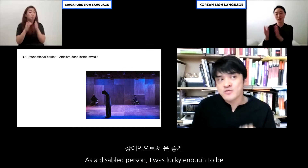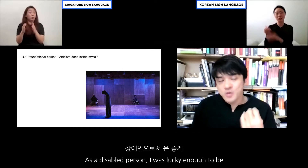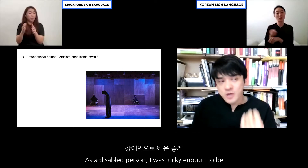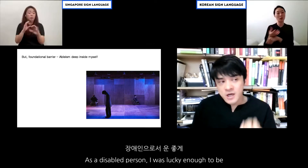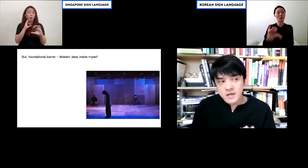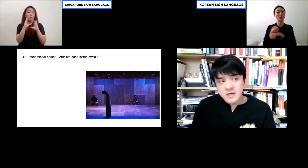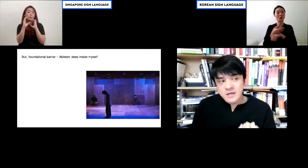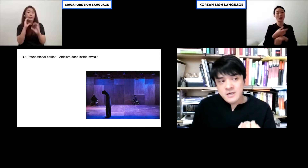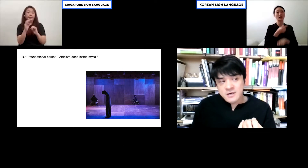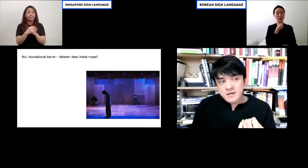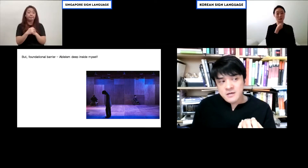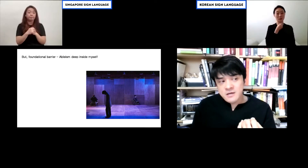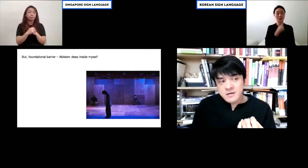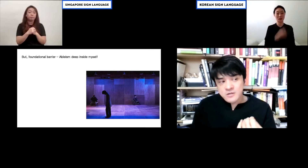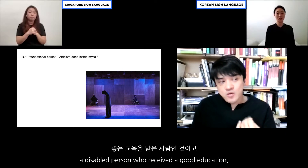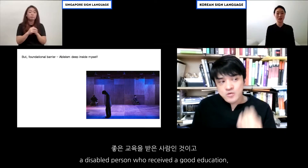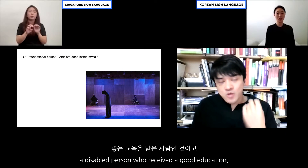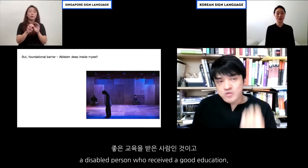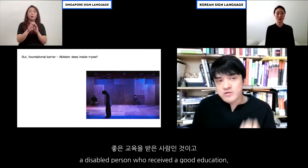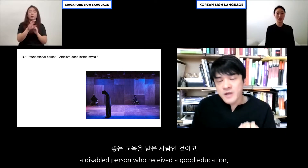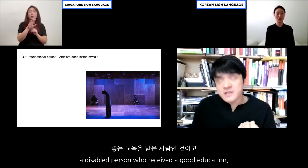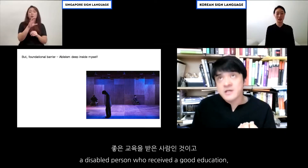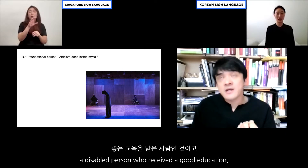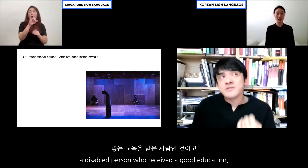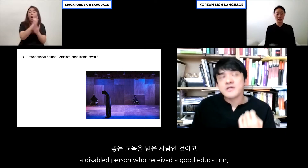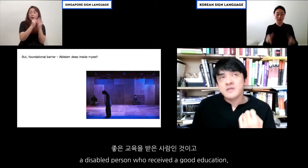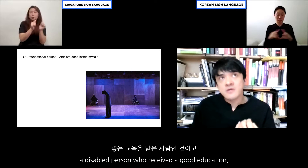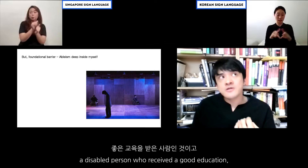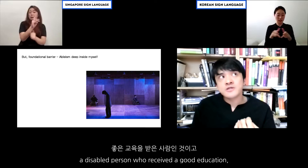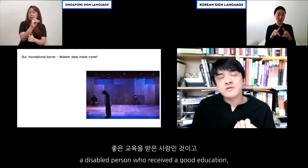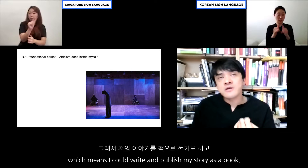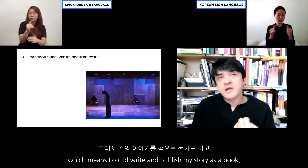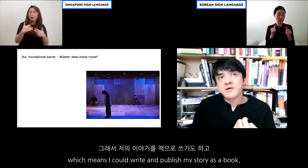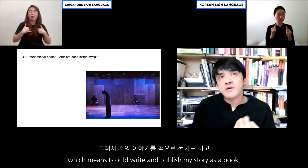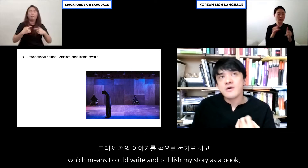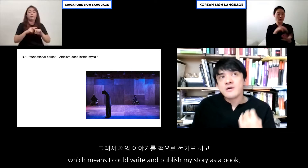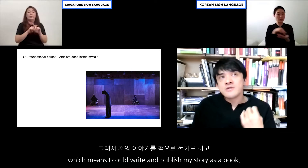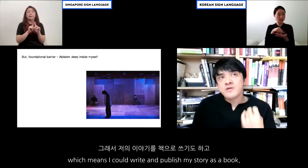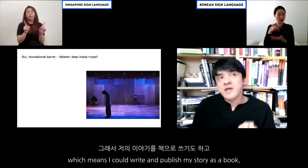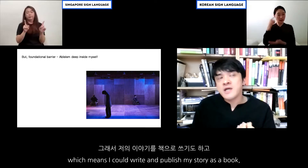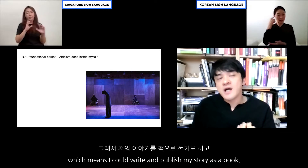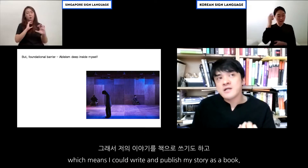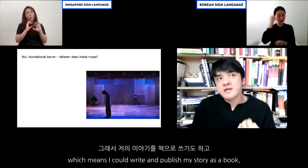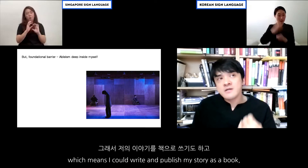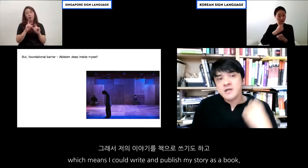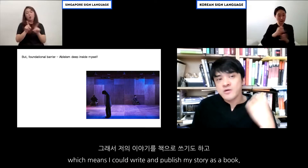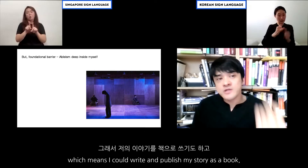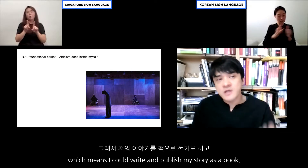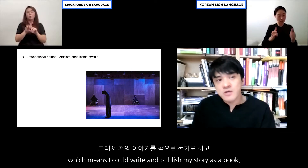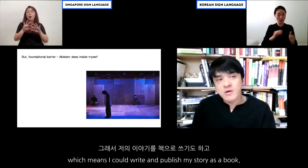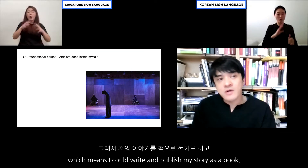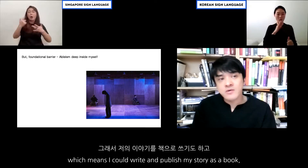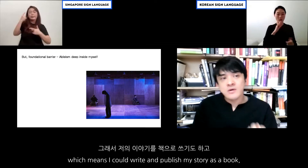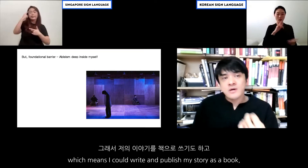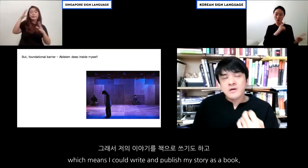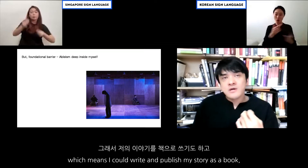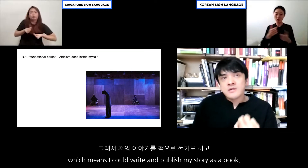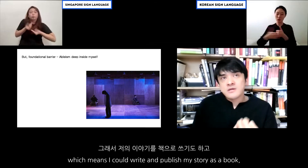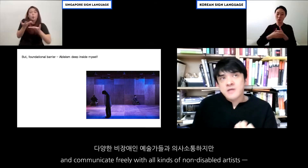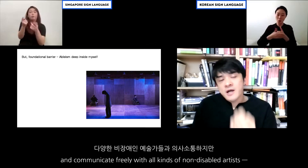장애인으로서 운이 좋게 좋은 교육을 받은 사람인 것이죠. 그래서 저의 이야기를 읽고 쓰기도